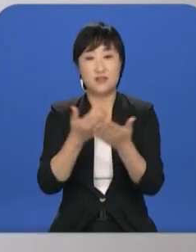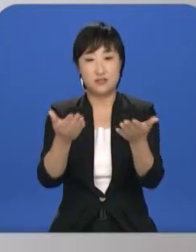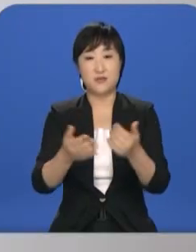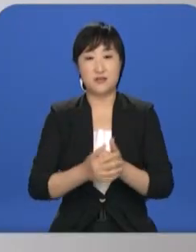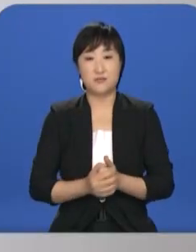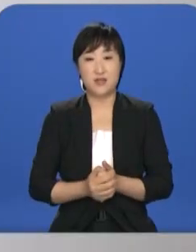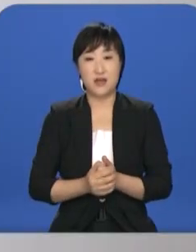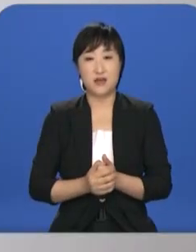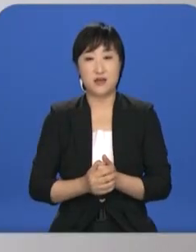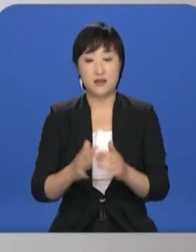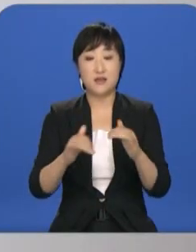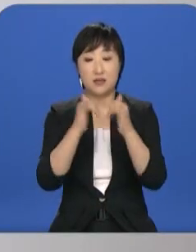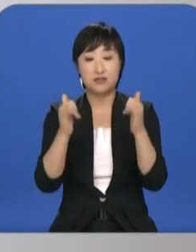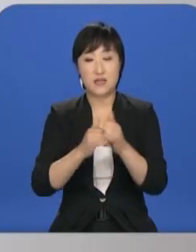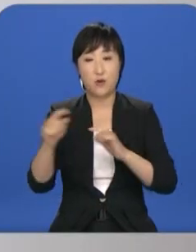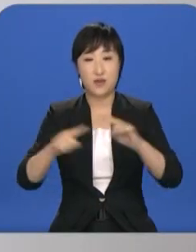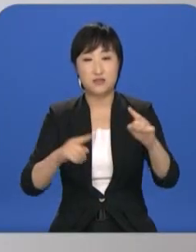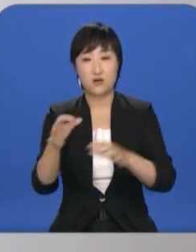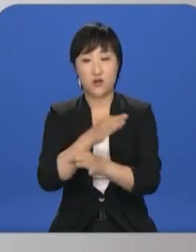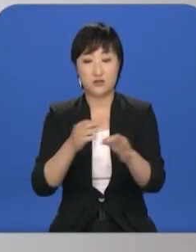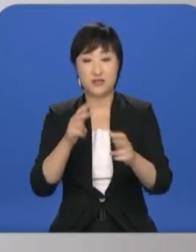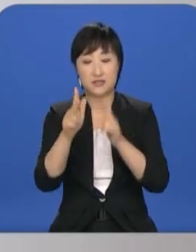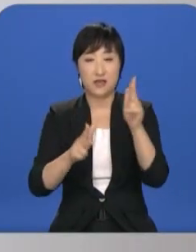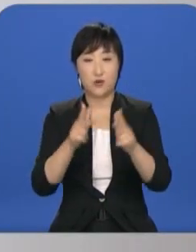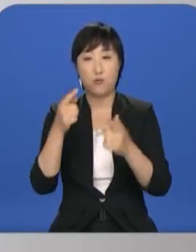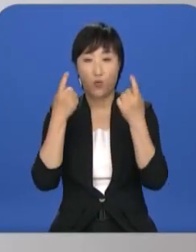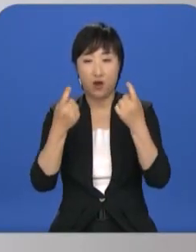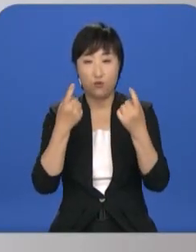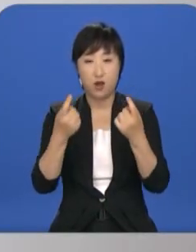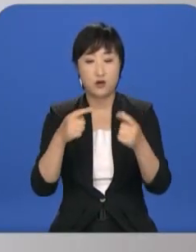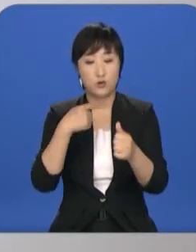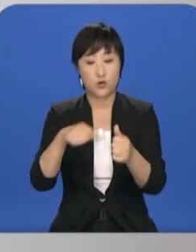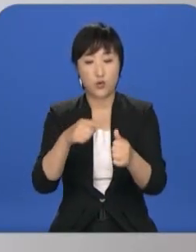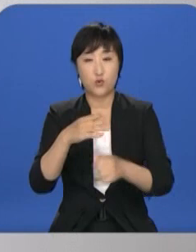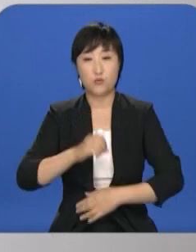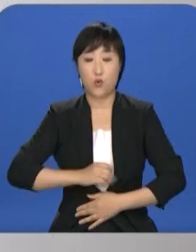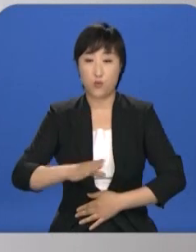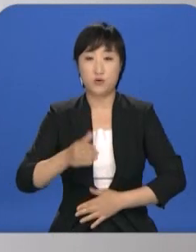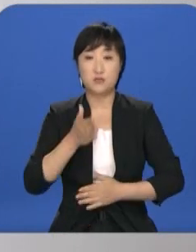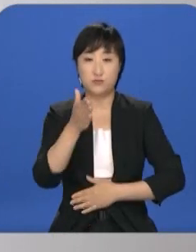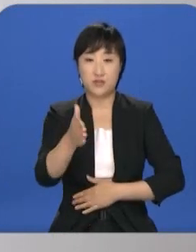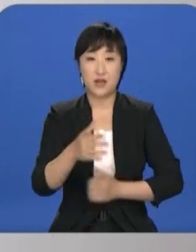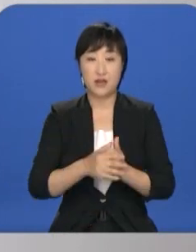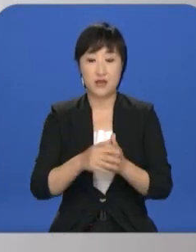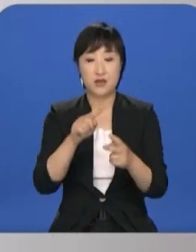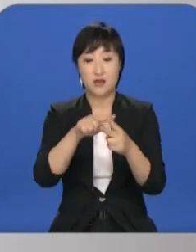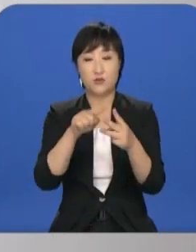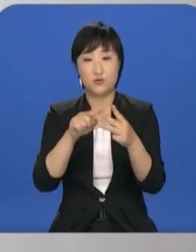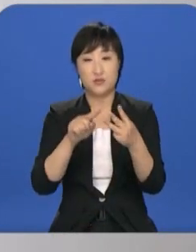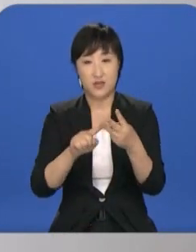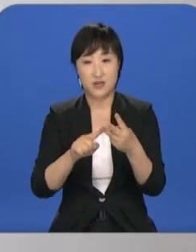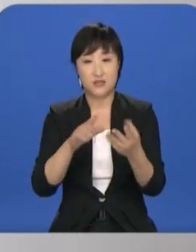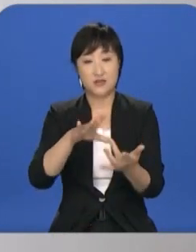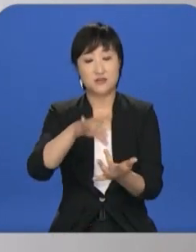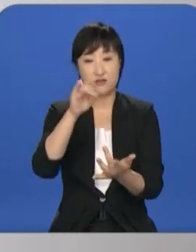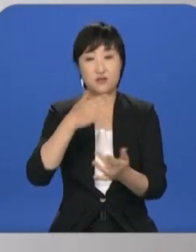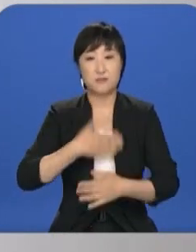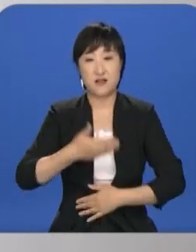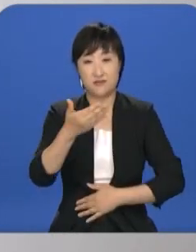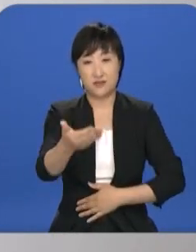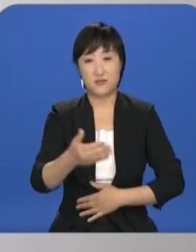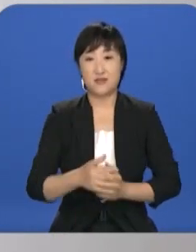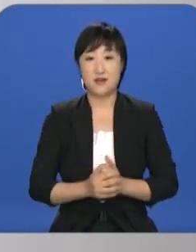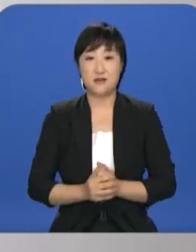결정됐습니다. 사회행정 분야와 경제, 산업, 관광 분야, 교육, 보건, 복지 분야 이렇게 세 가지 분야에서